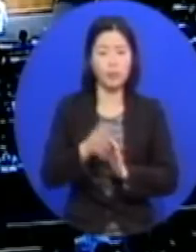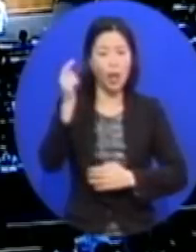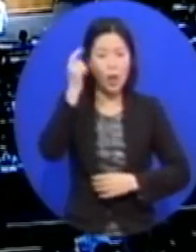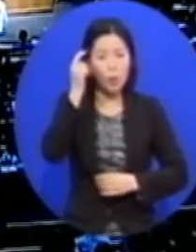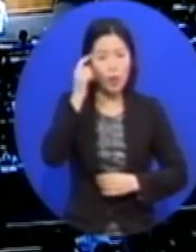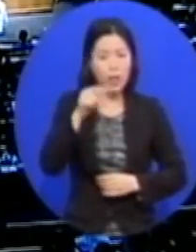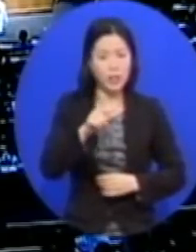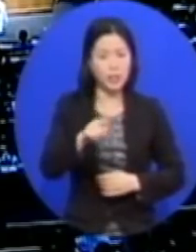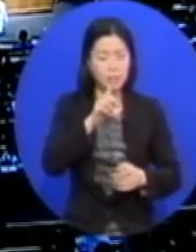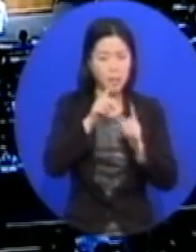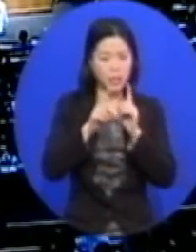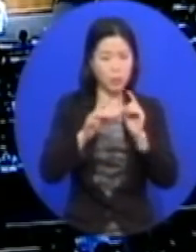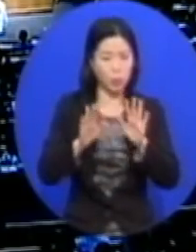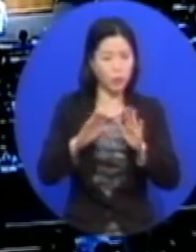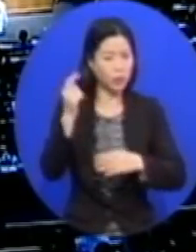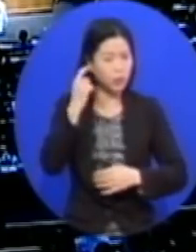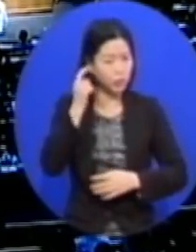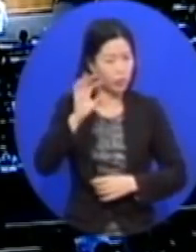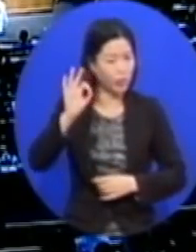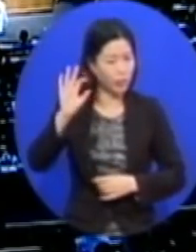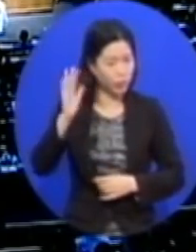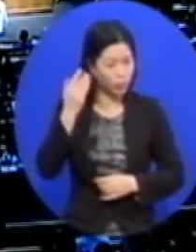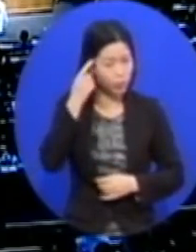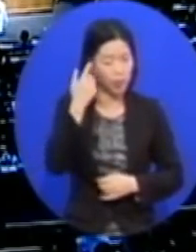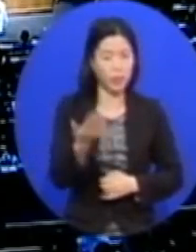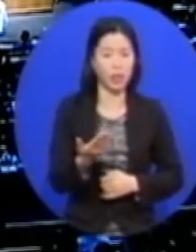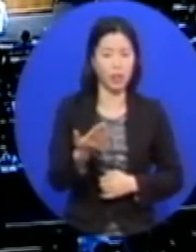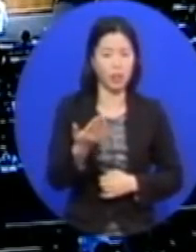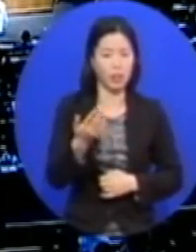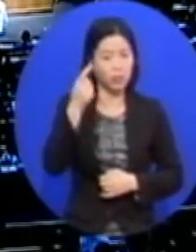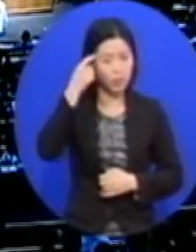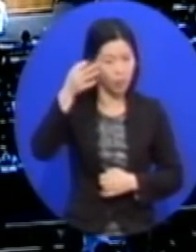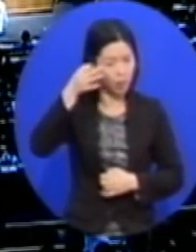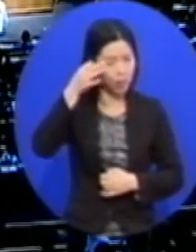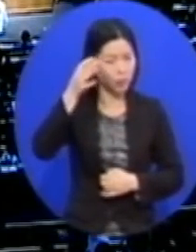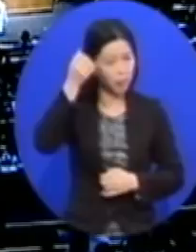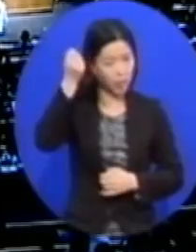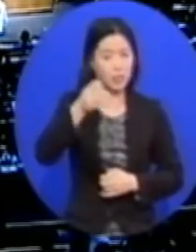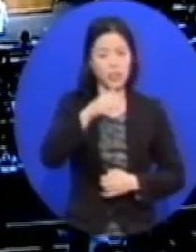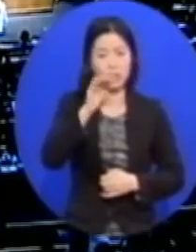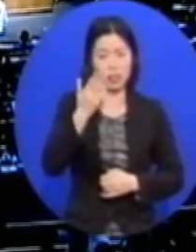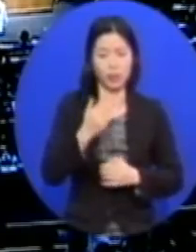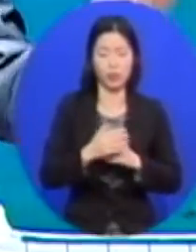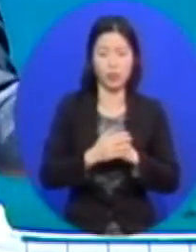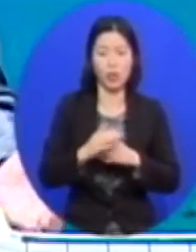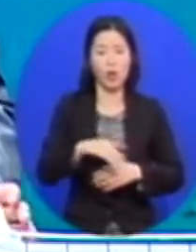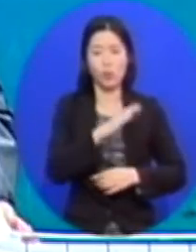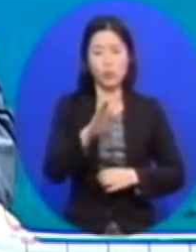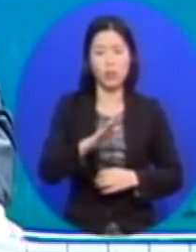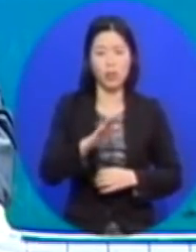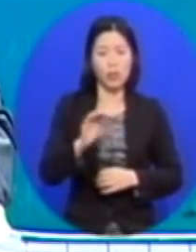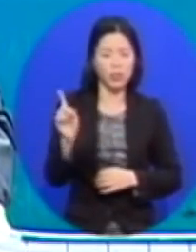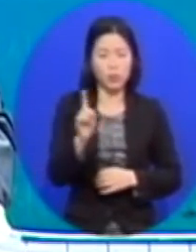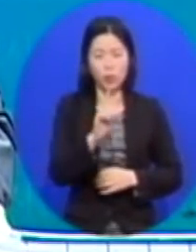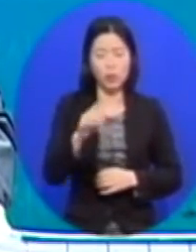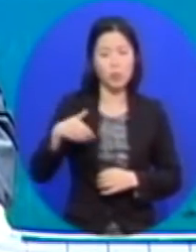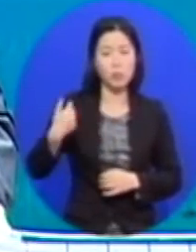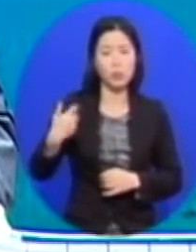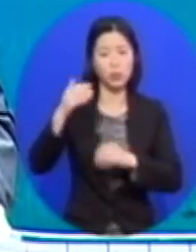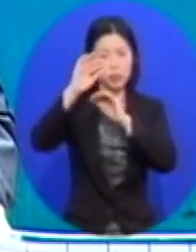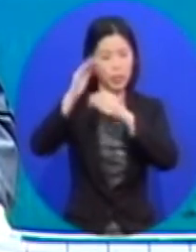왜 이 말씀을 우리가 오늘 들어야 되나 하는 생각도 들기도 합니다 왜냐하면 우리가 전혀 모르는 내용이